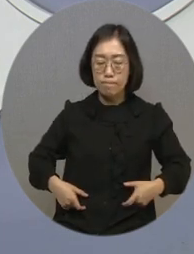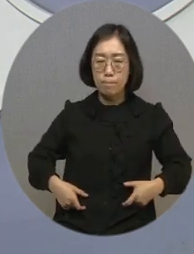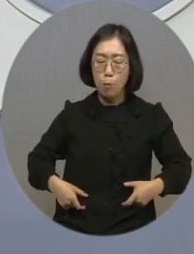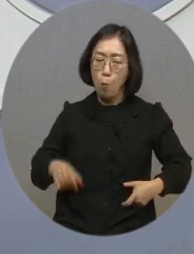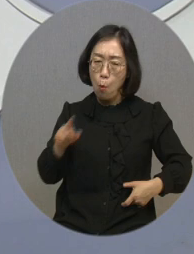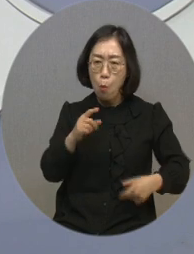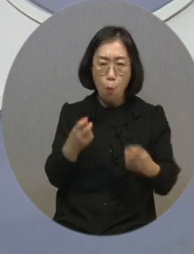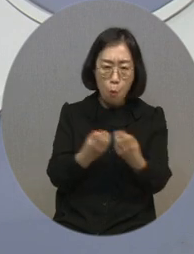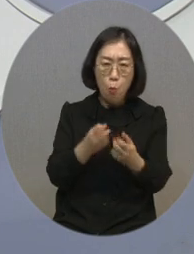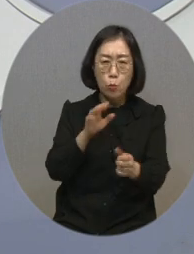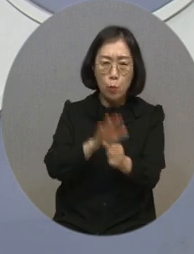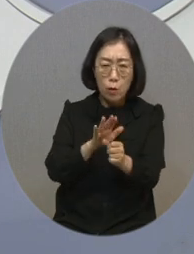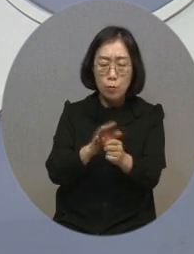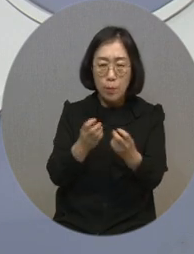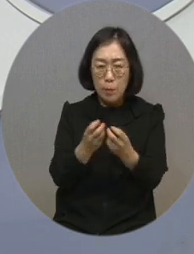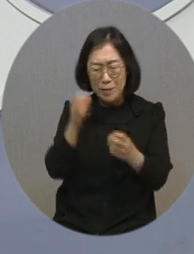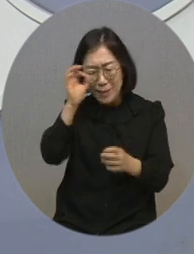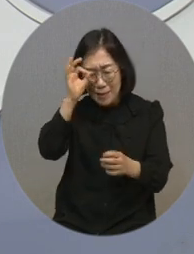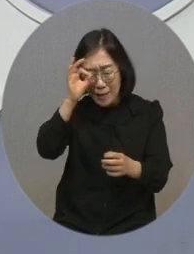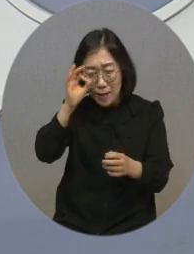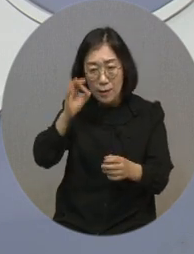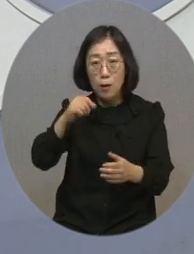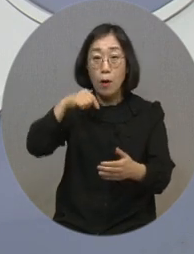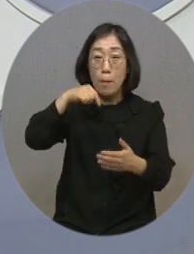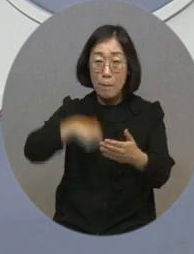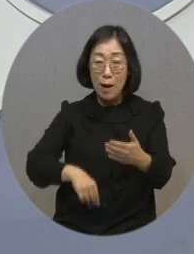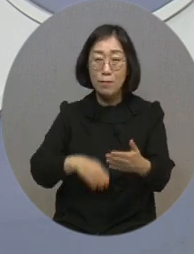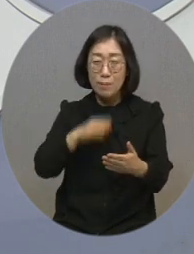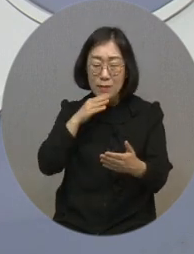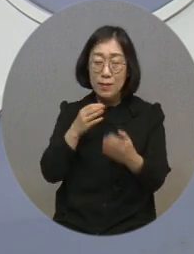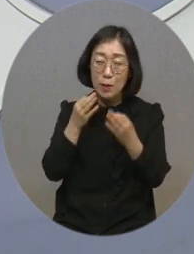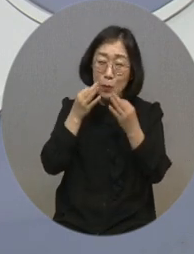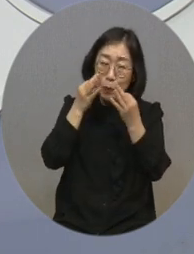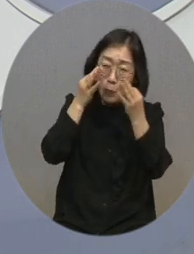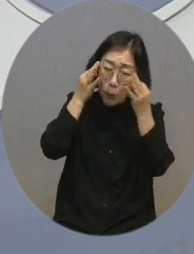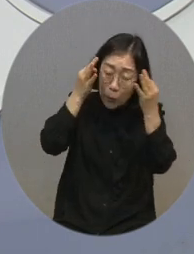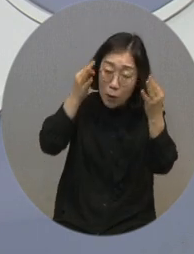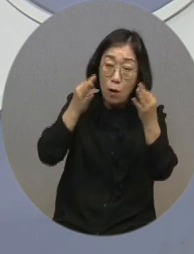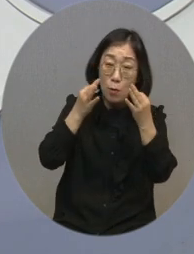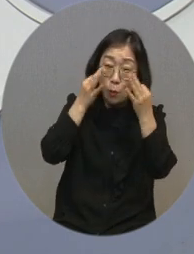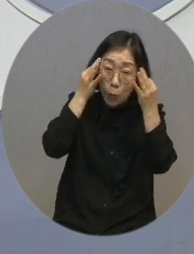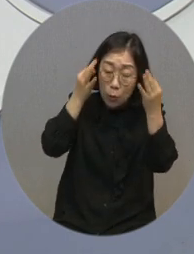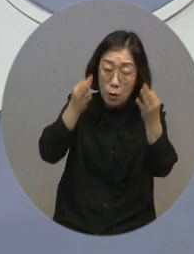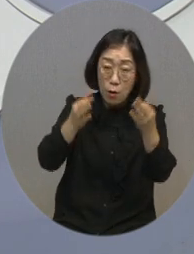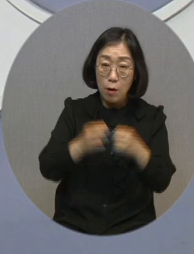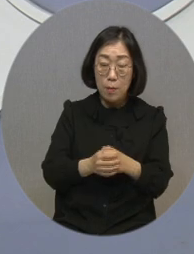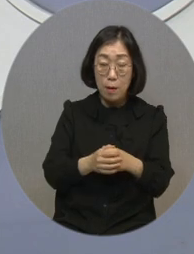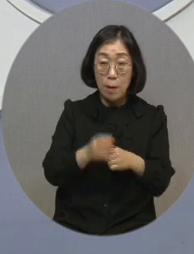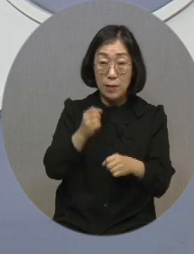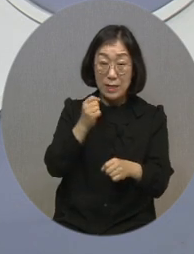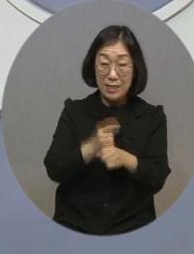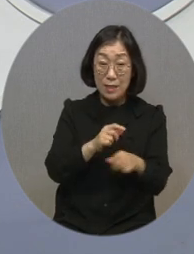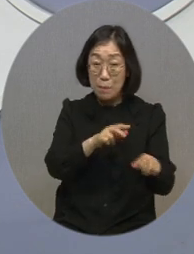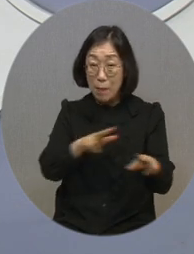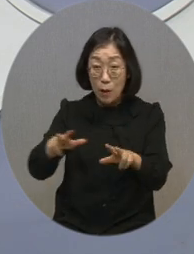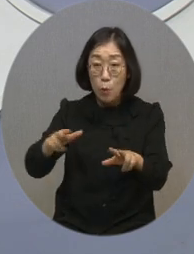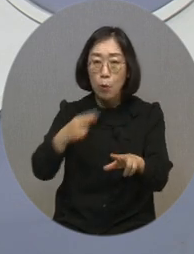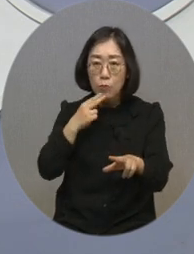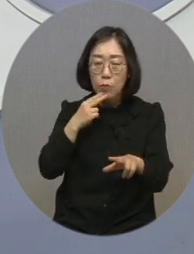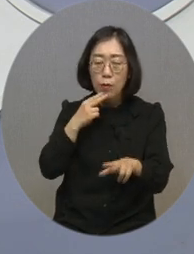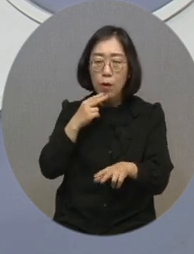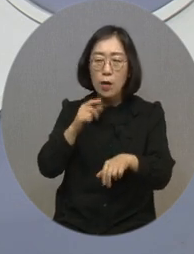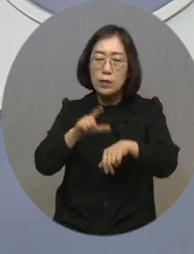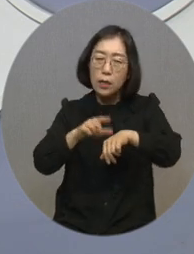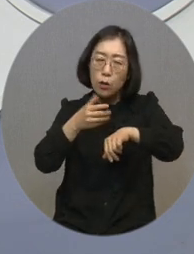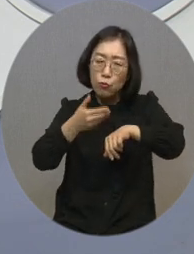그거에 대한 뭐랄까 자기의 진심을 담아서 하면은 당장은 아니더라도 향후에는 좋은 결실을